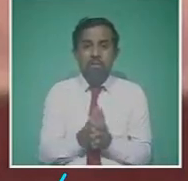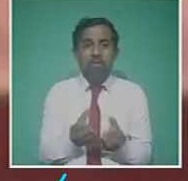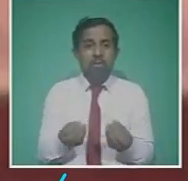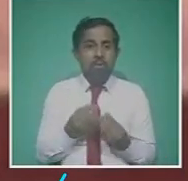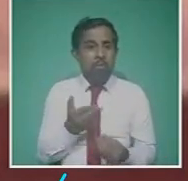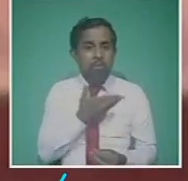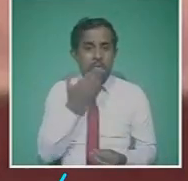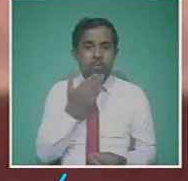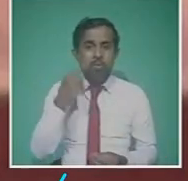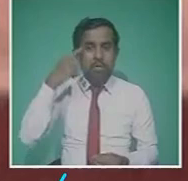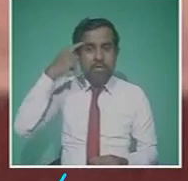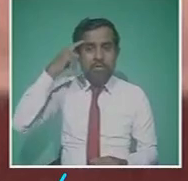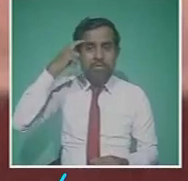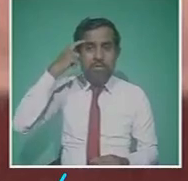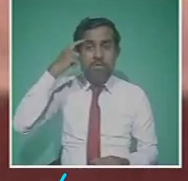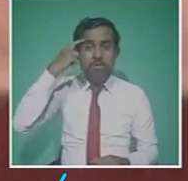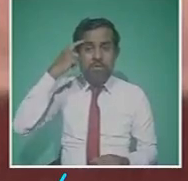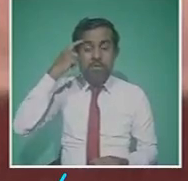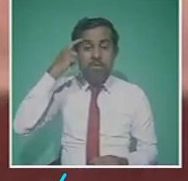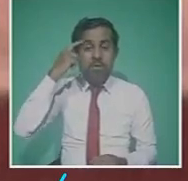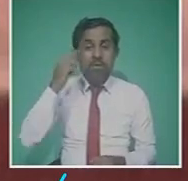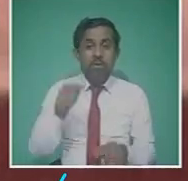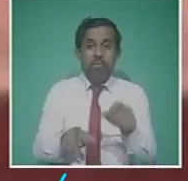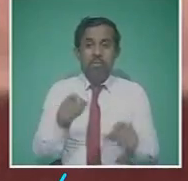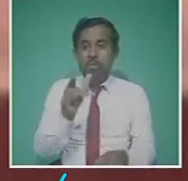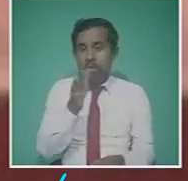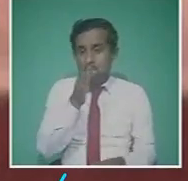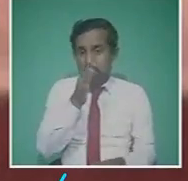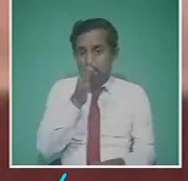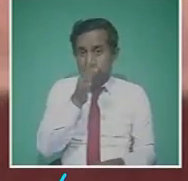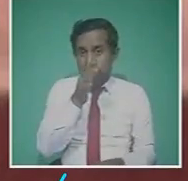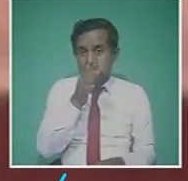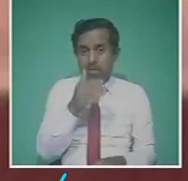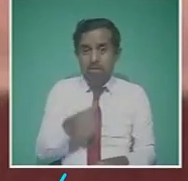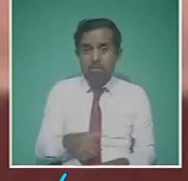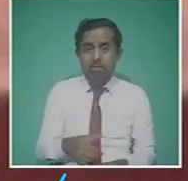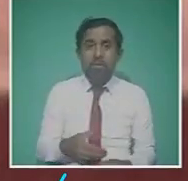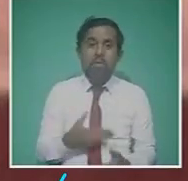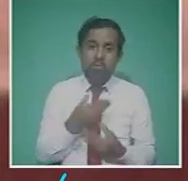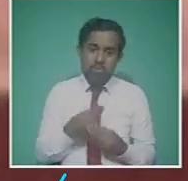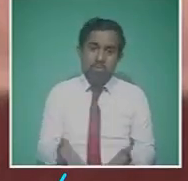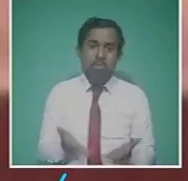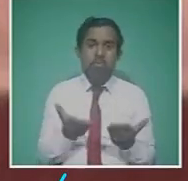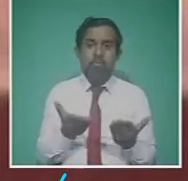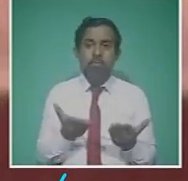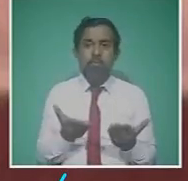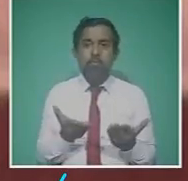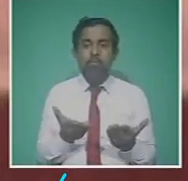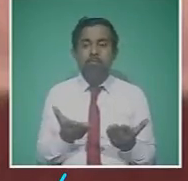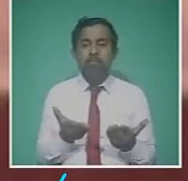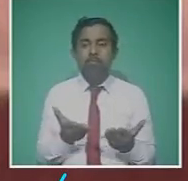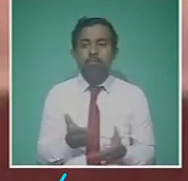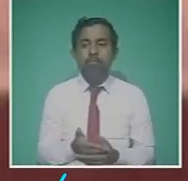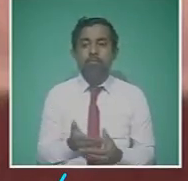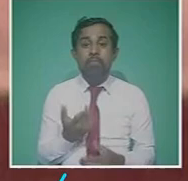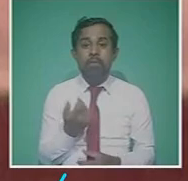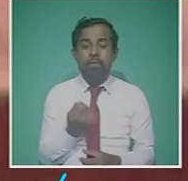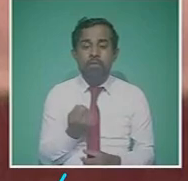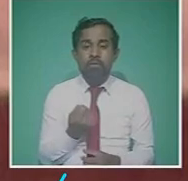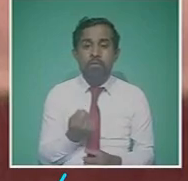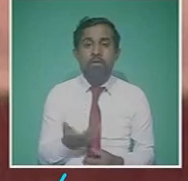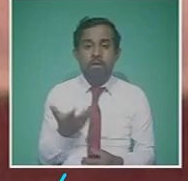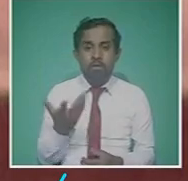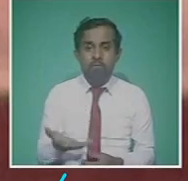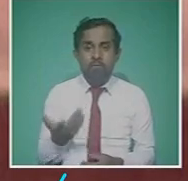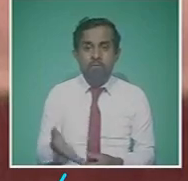පුළුවන් වෙයි කියලා හිතාගෙන මං හිතන්නේ ජනතාව අන්දෝණ එක මං හිතන්නේ මහා අපරාධයක් මේ මේ මේ ආර්ථිකයට සිද්ධ